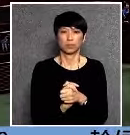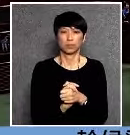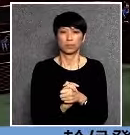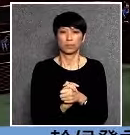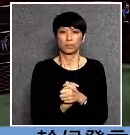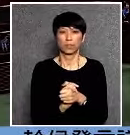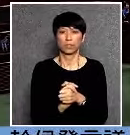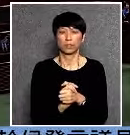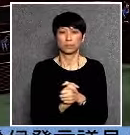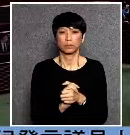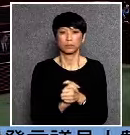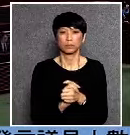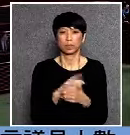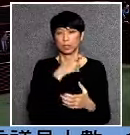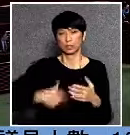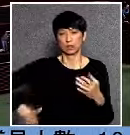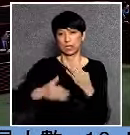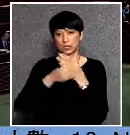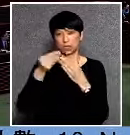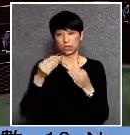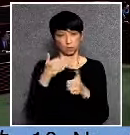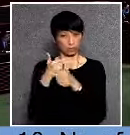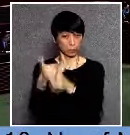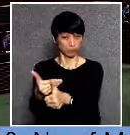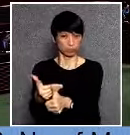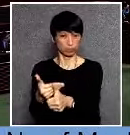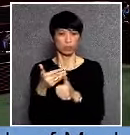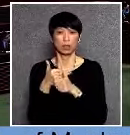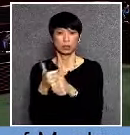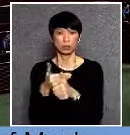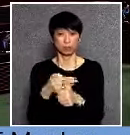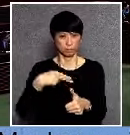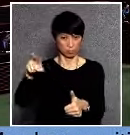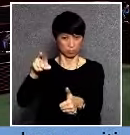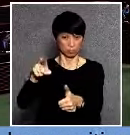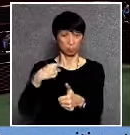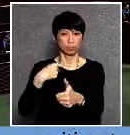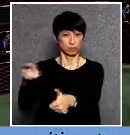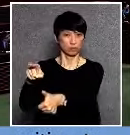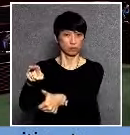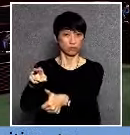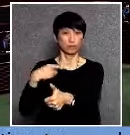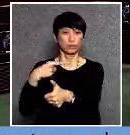陳偉業議員，你立即離開會議廳。陳偉業議員，我命令你立即離開。黃毓民議員，